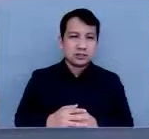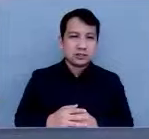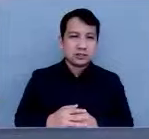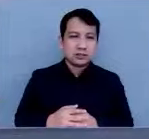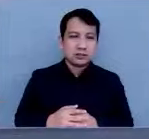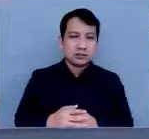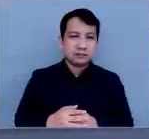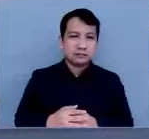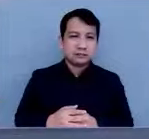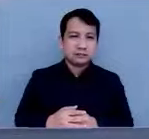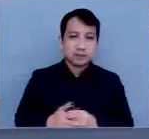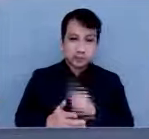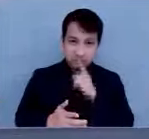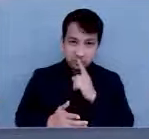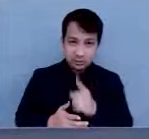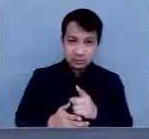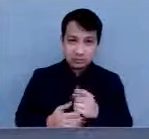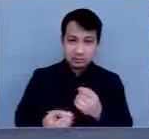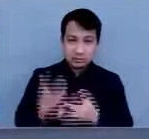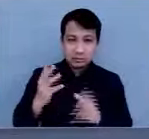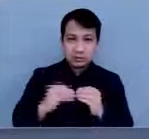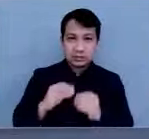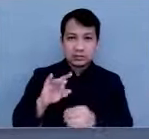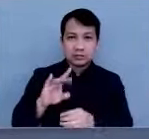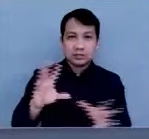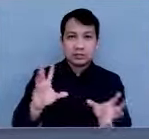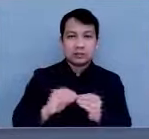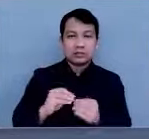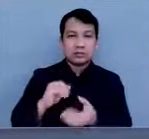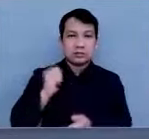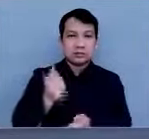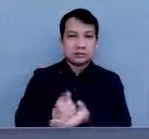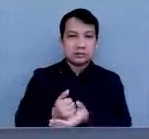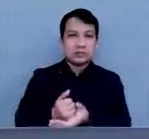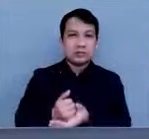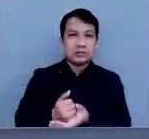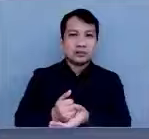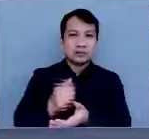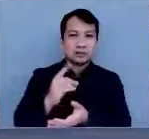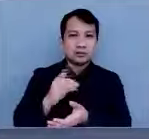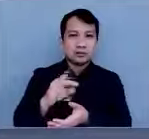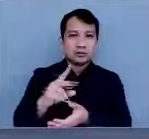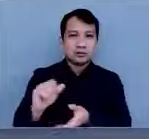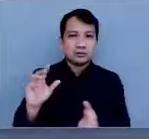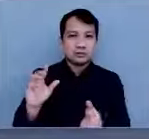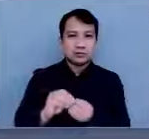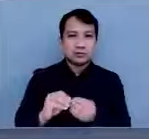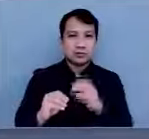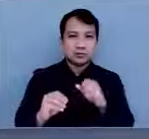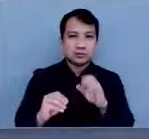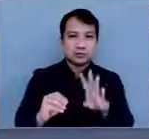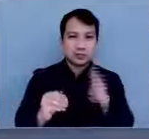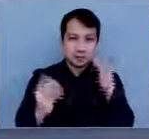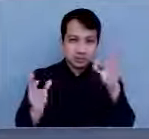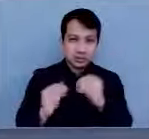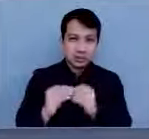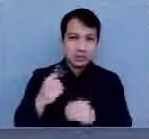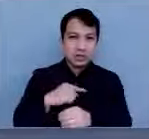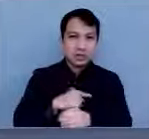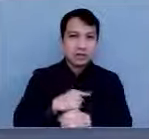legit na mag-aalab ang 18th sa Pagtatag documentary. Nalikukwento ng SB19 ang ilan sa